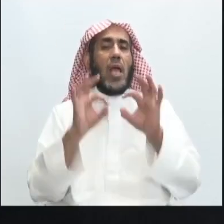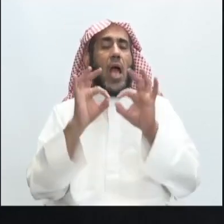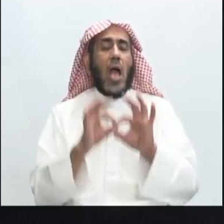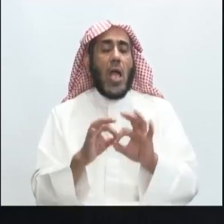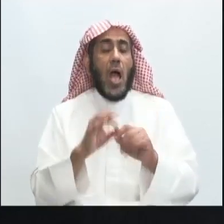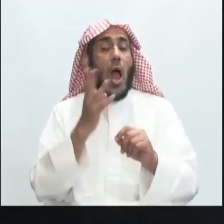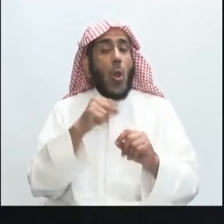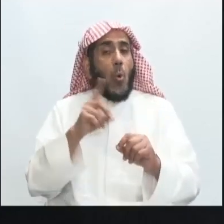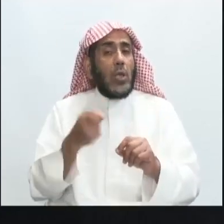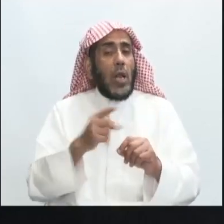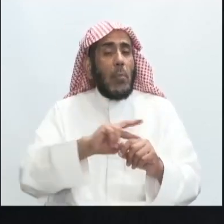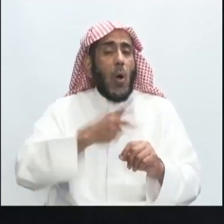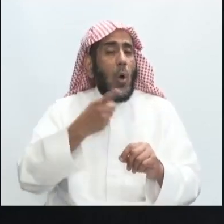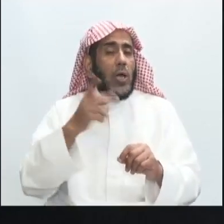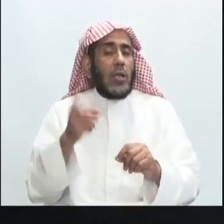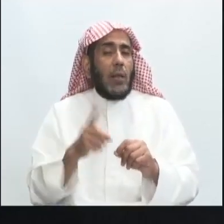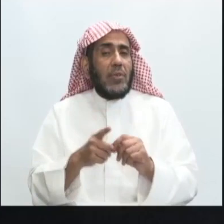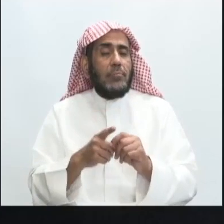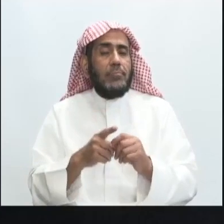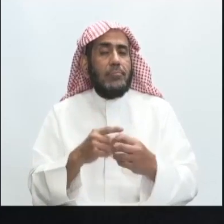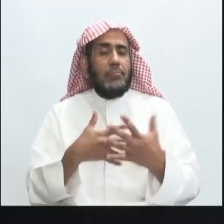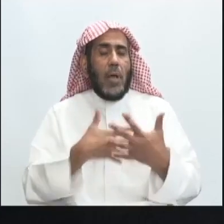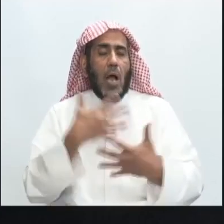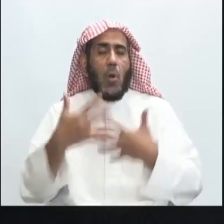هل هو طلبيه مغير طلبي